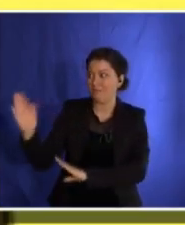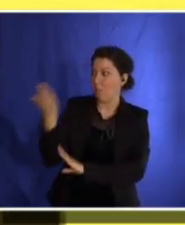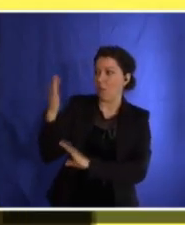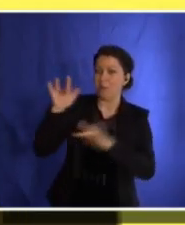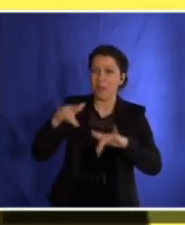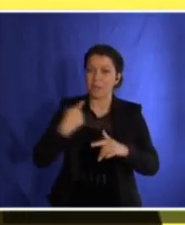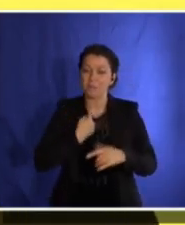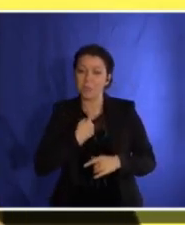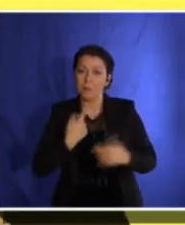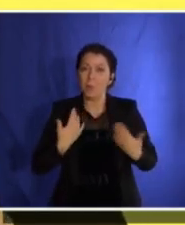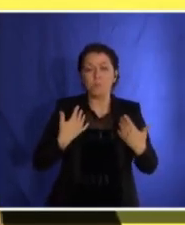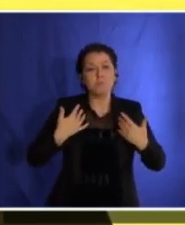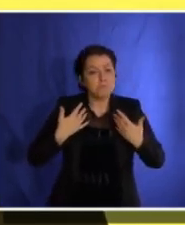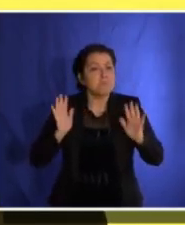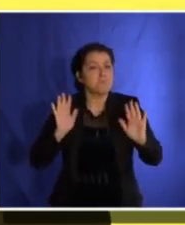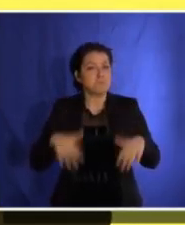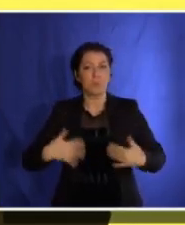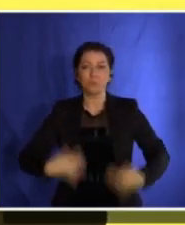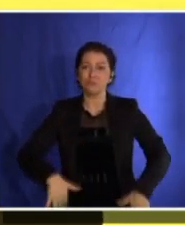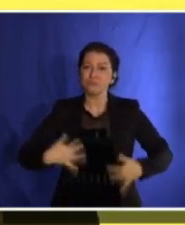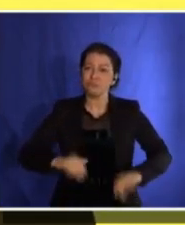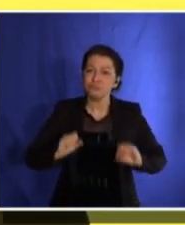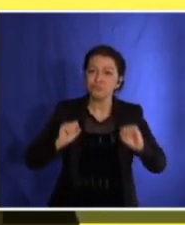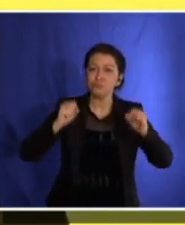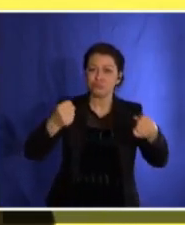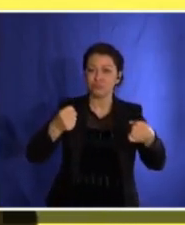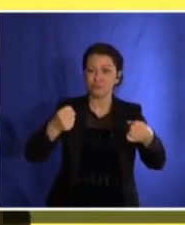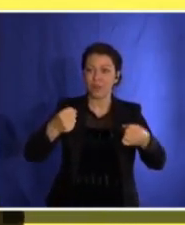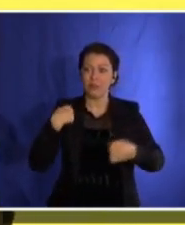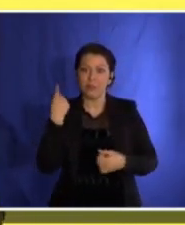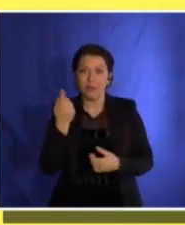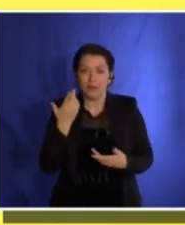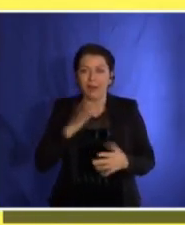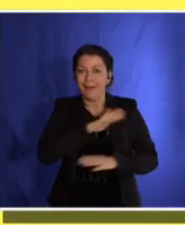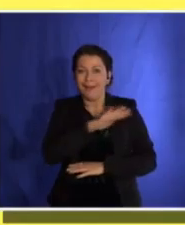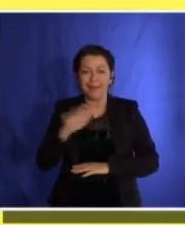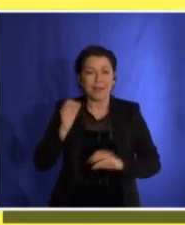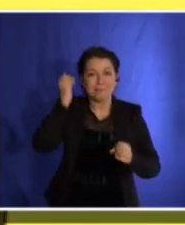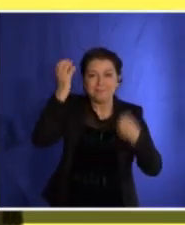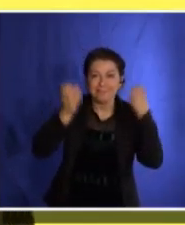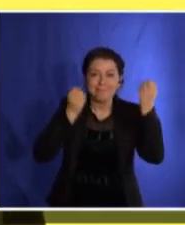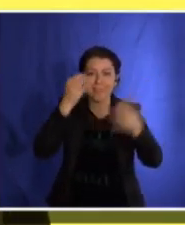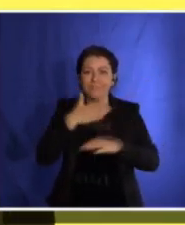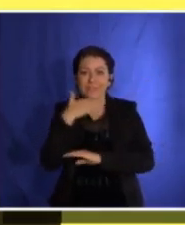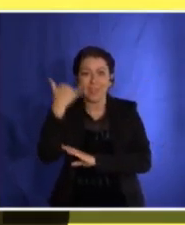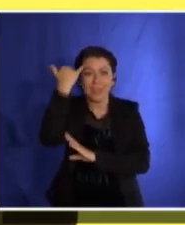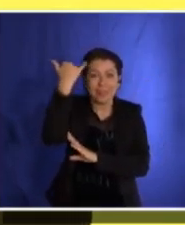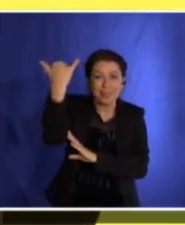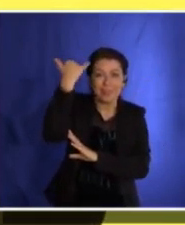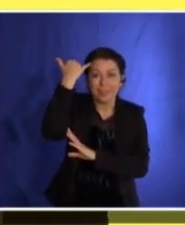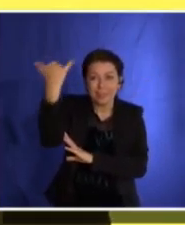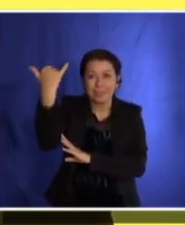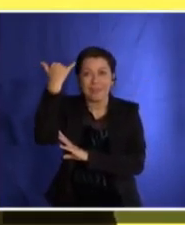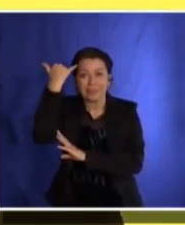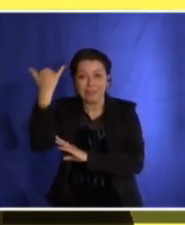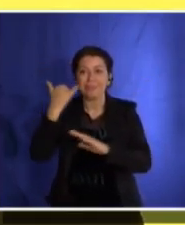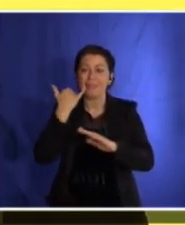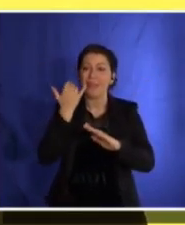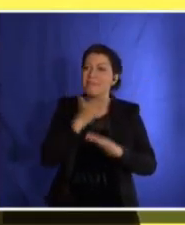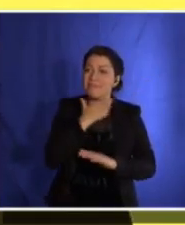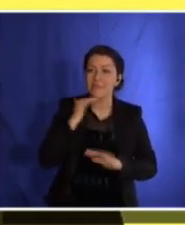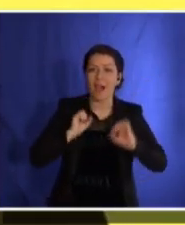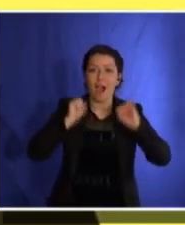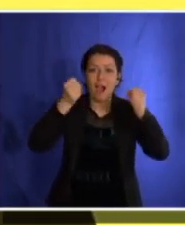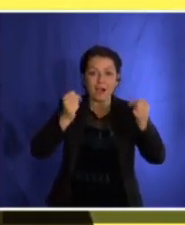sehr gelassen angegangen. Wir waren sehr kreativ, hatten sehr viele Ideen, haben sehr viele